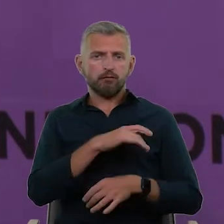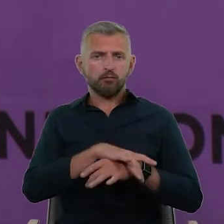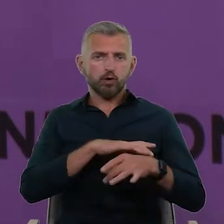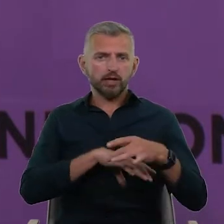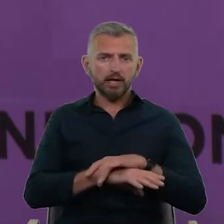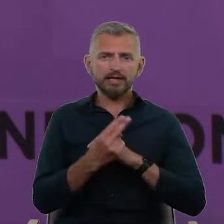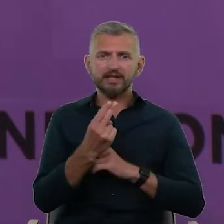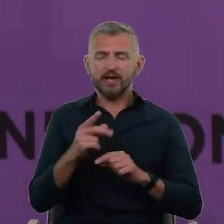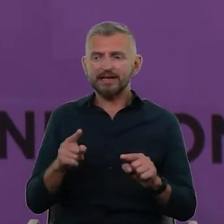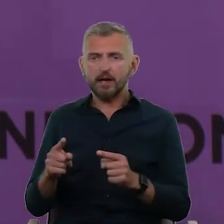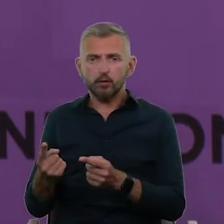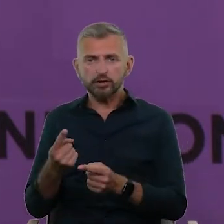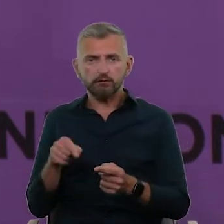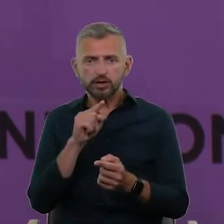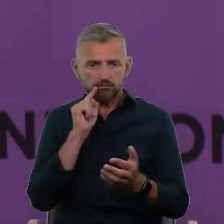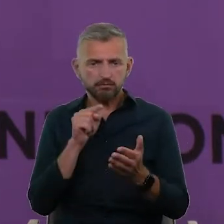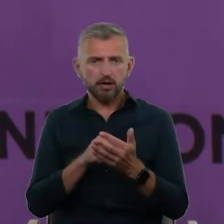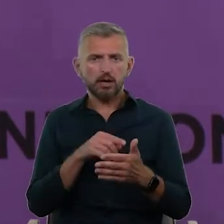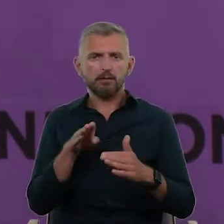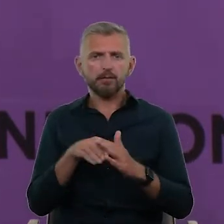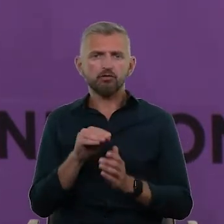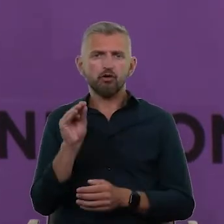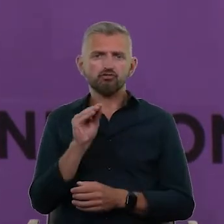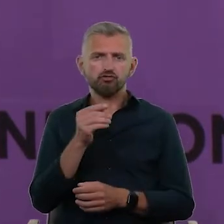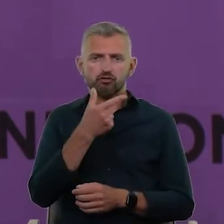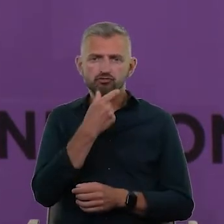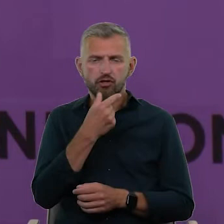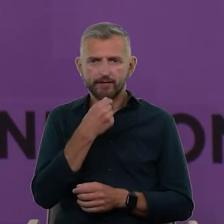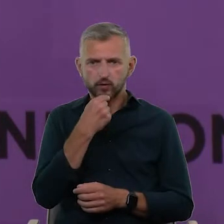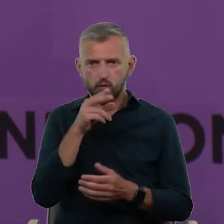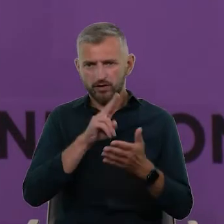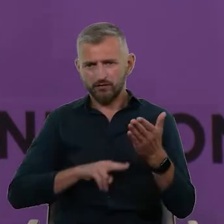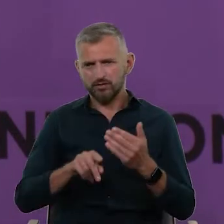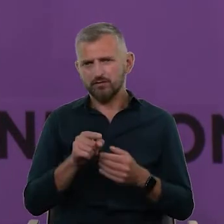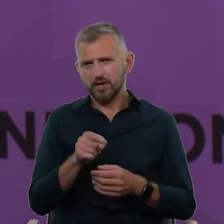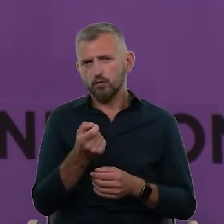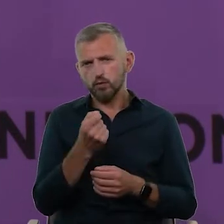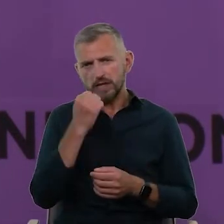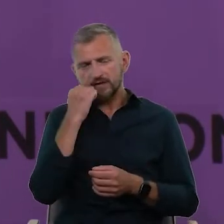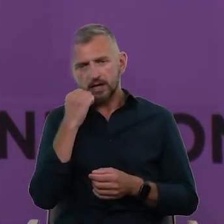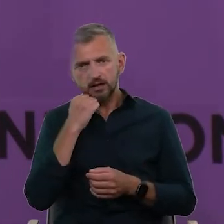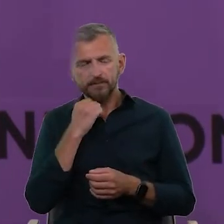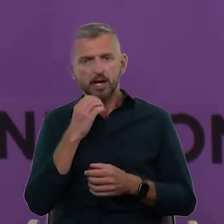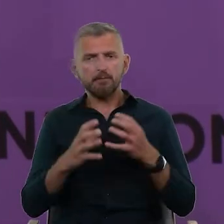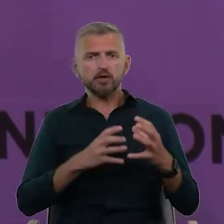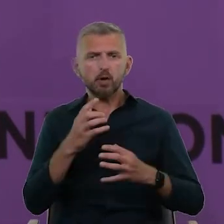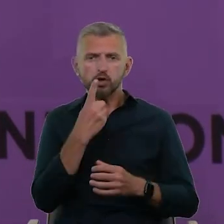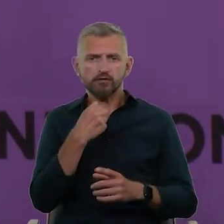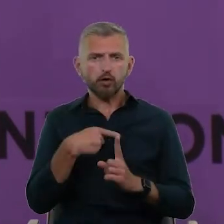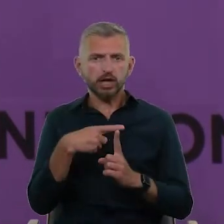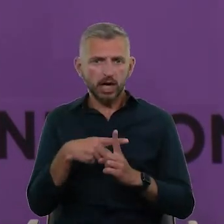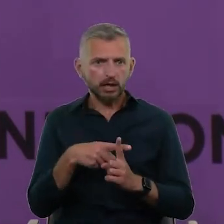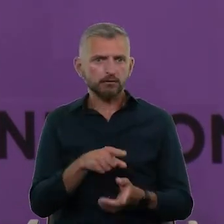військовополонені і цивільні заручники, вони підпадають під Женевську конвенцію, яка є вже трошки якби застарілою, щоб ви розуміли, саме, наприклад, Міжнародний Червоний Хрест